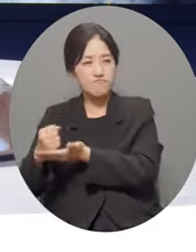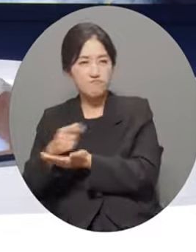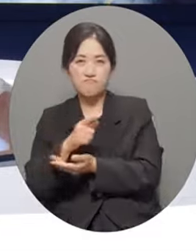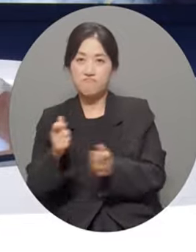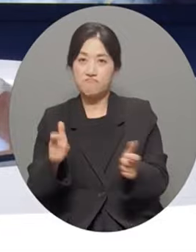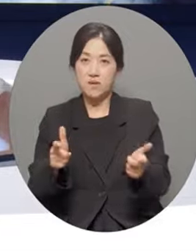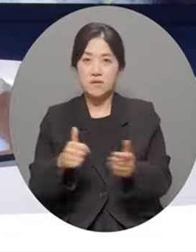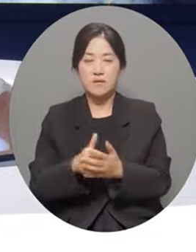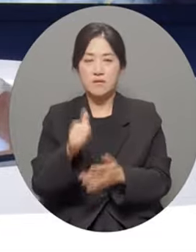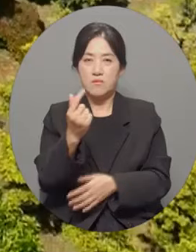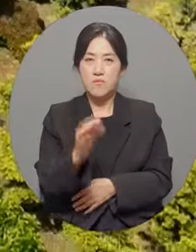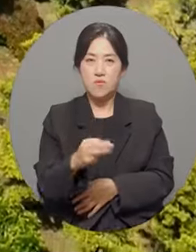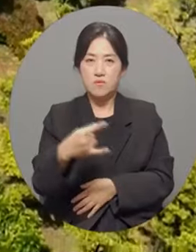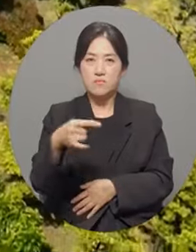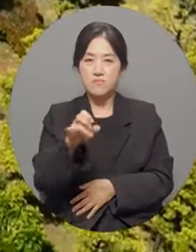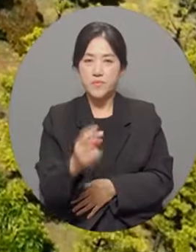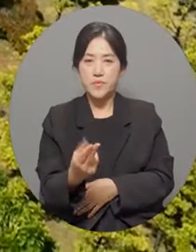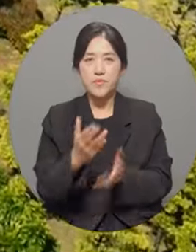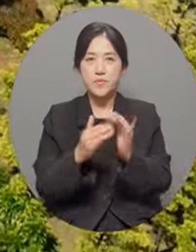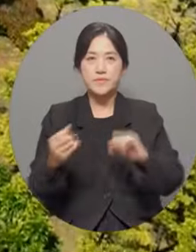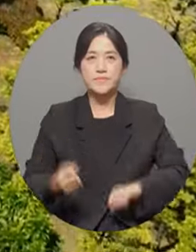기자입니다.